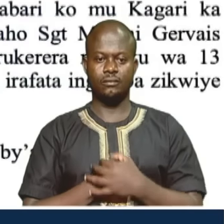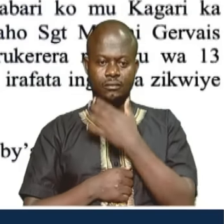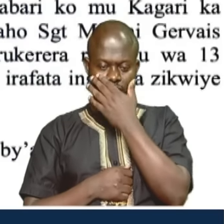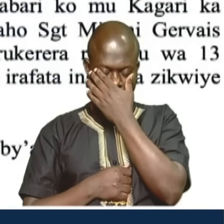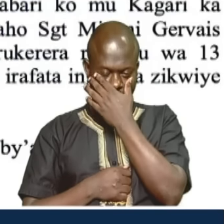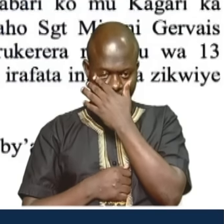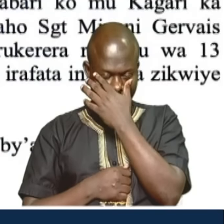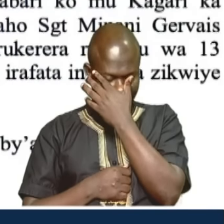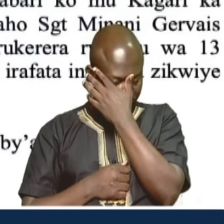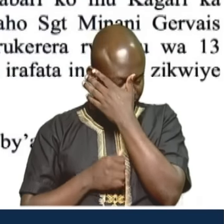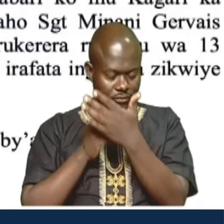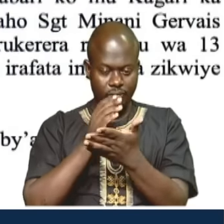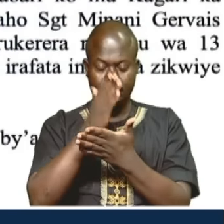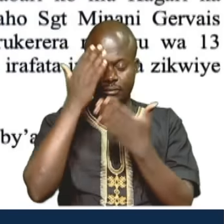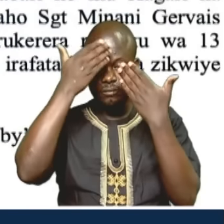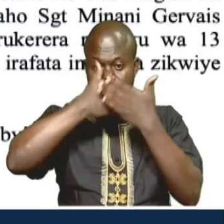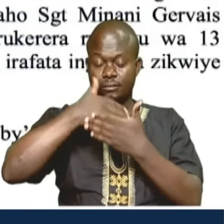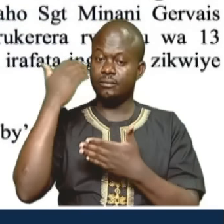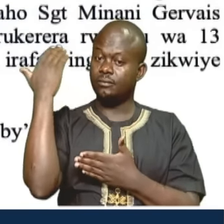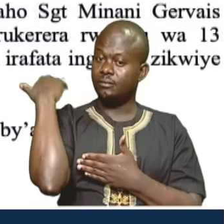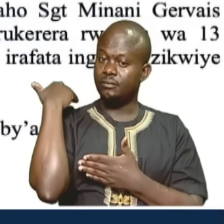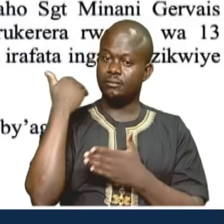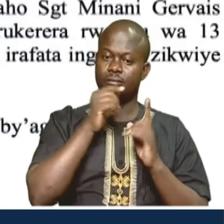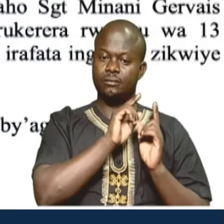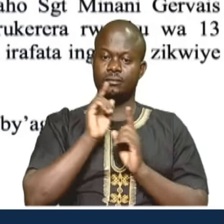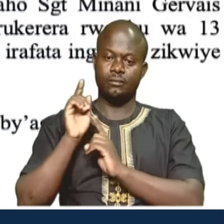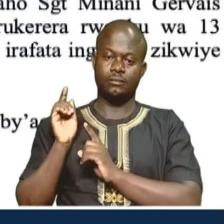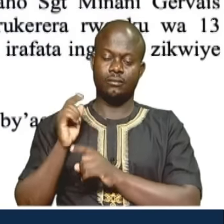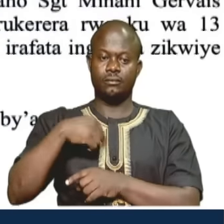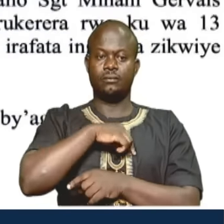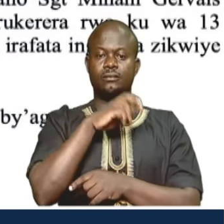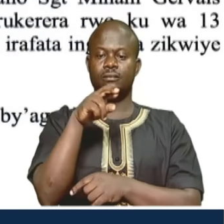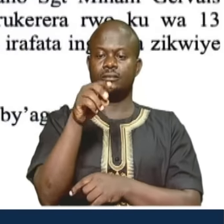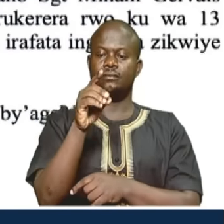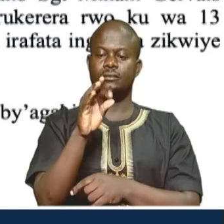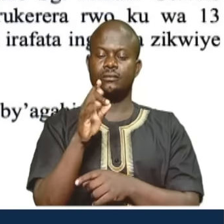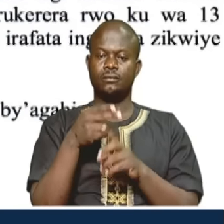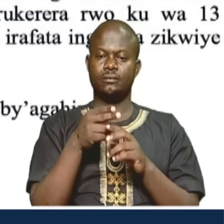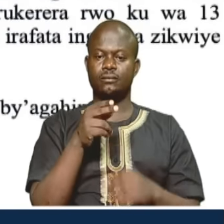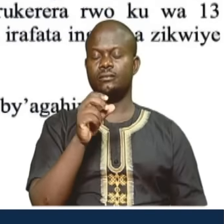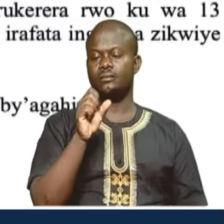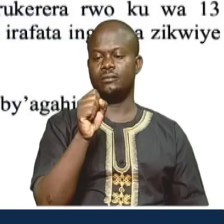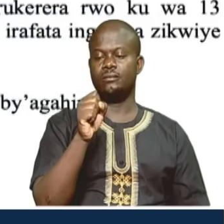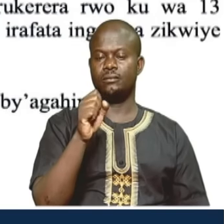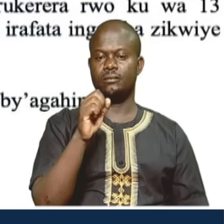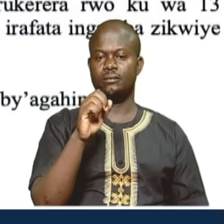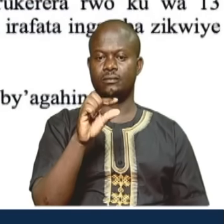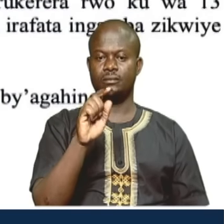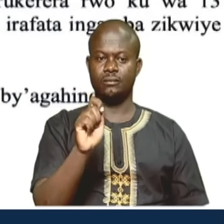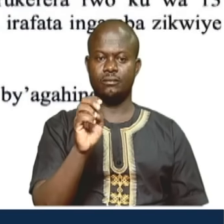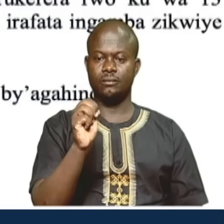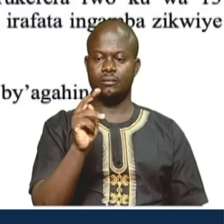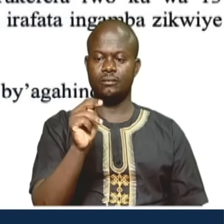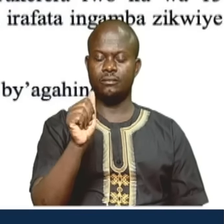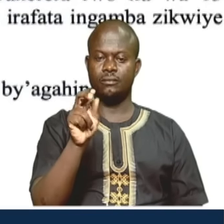Mu ijoro ryakeye umusirikare wa RDF witwa Sergeant Minani